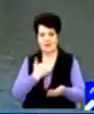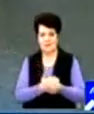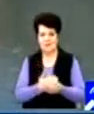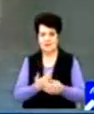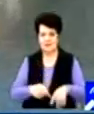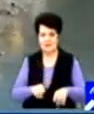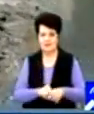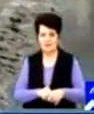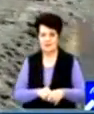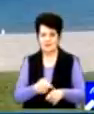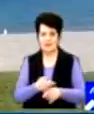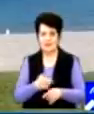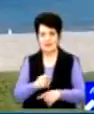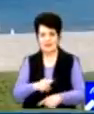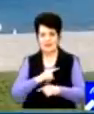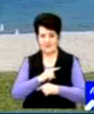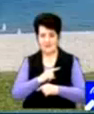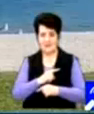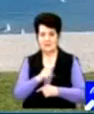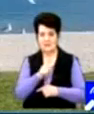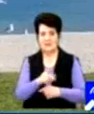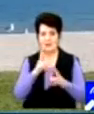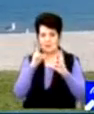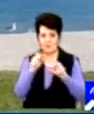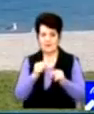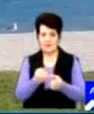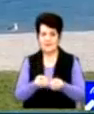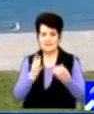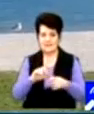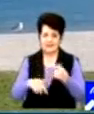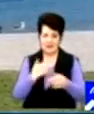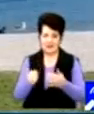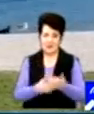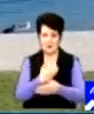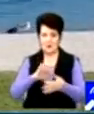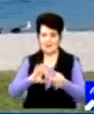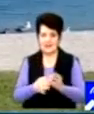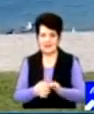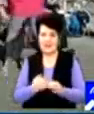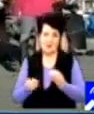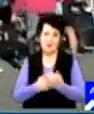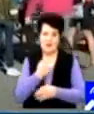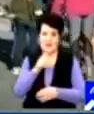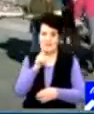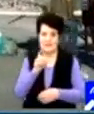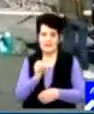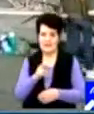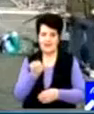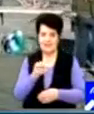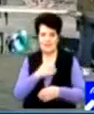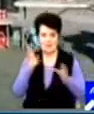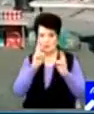acestei linii de finish. Iulian promite că va veni în zilele următoare cu noi detalii din aventura sa din Noua Zeelandă. Nu știu pe ce loc